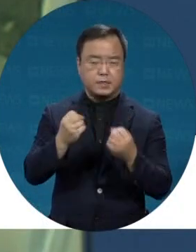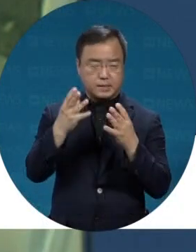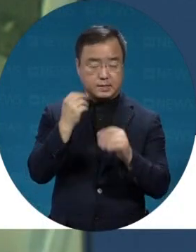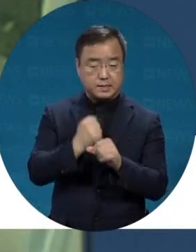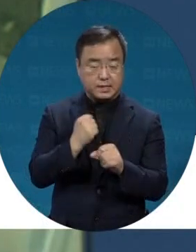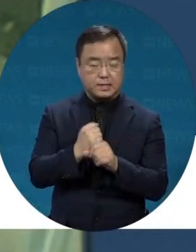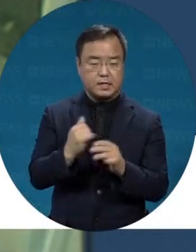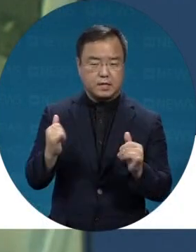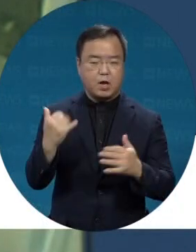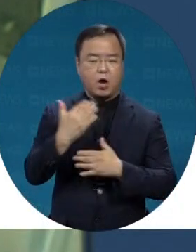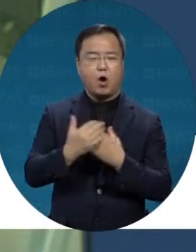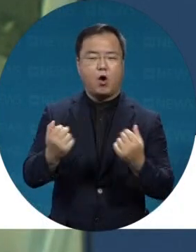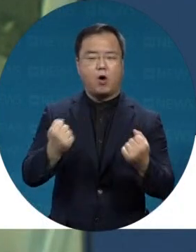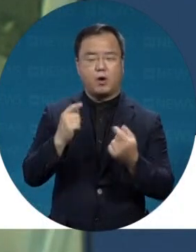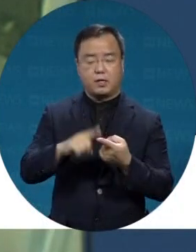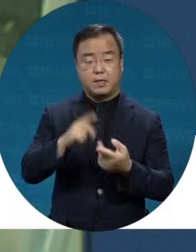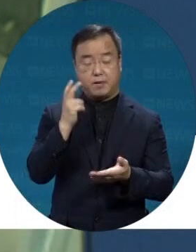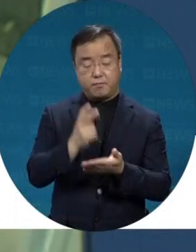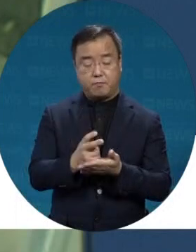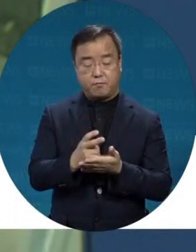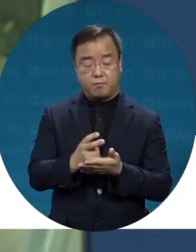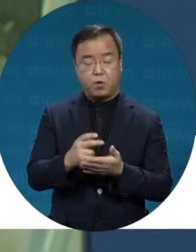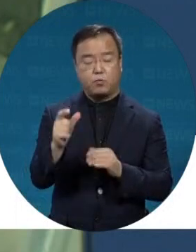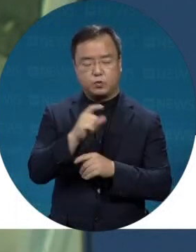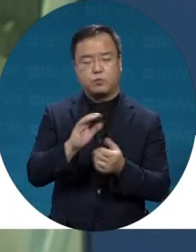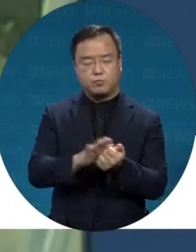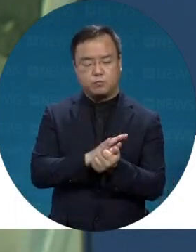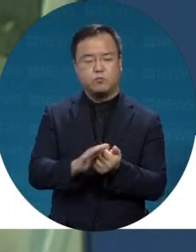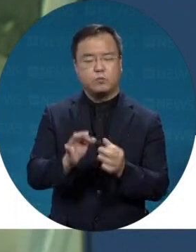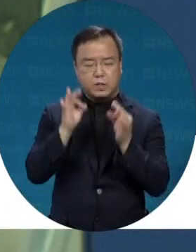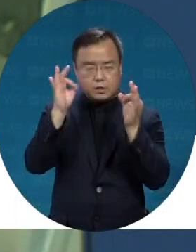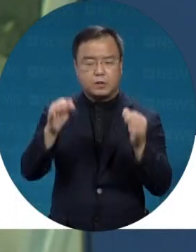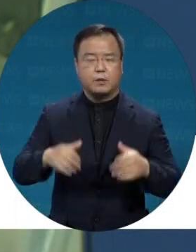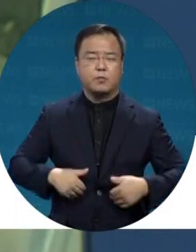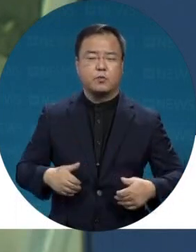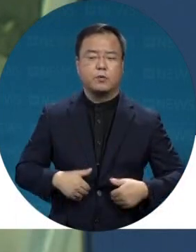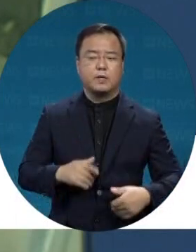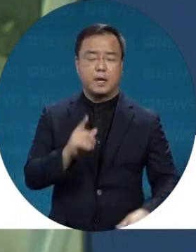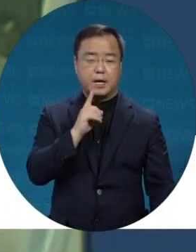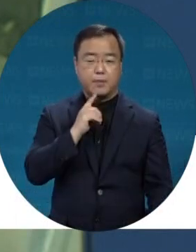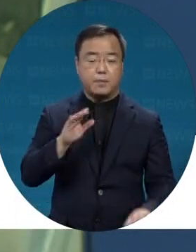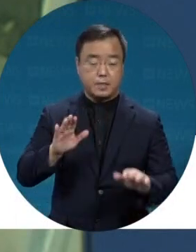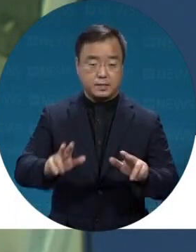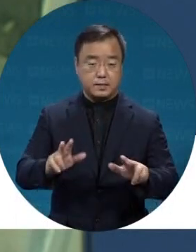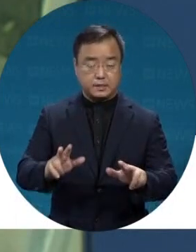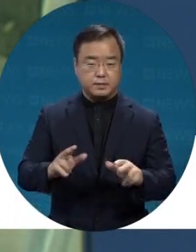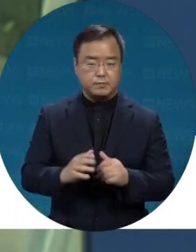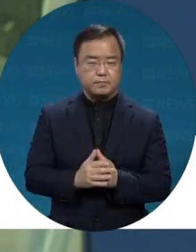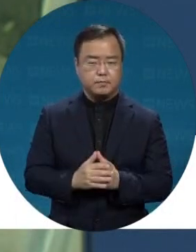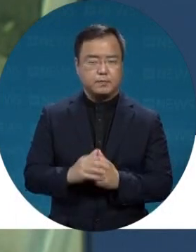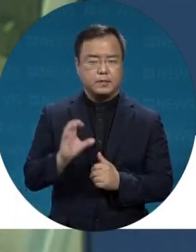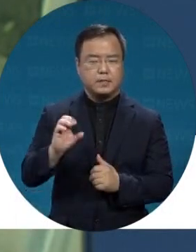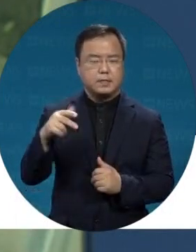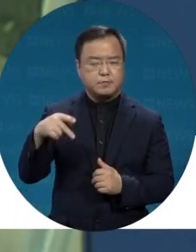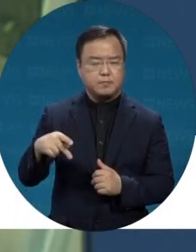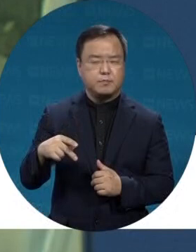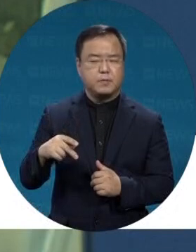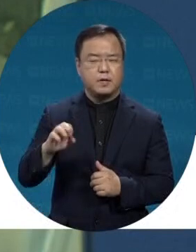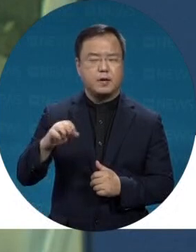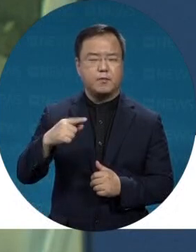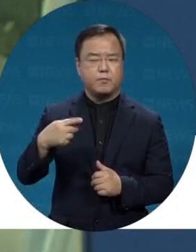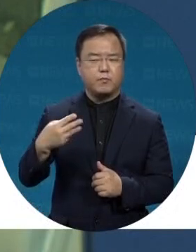건강권 문제를 좀 힘쓰자 뭐 이런 움직임들이 있습니다이 문제는 사실 뭐 창작자나 cp4 플랫폼사 뭐